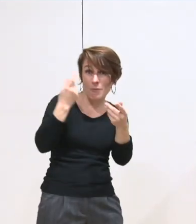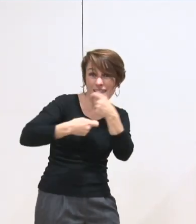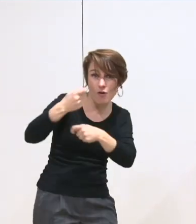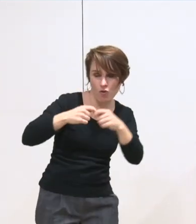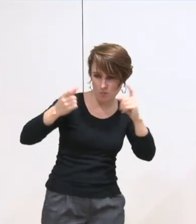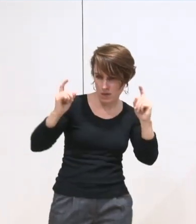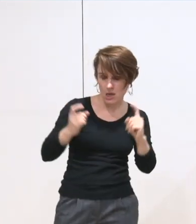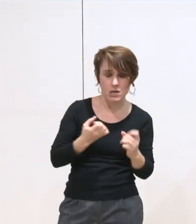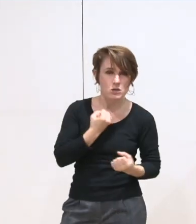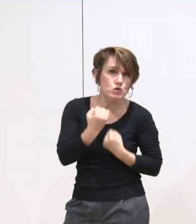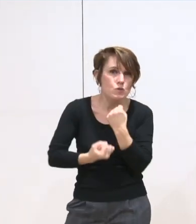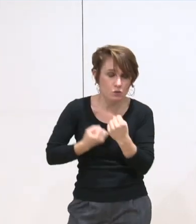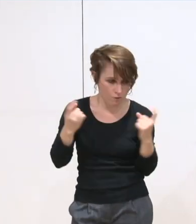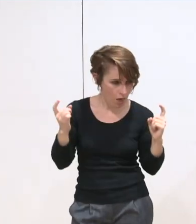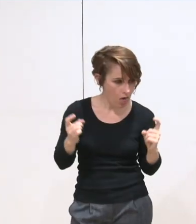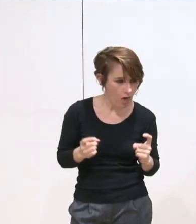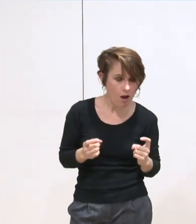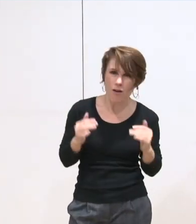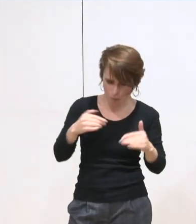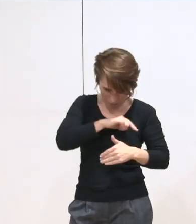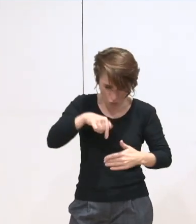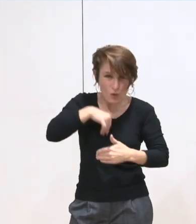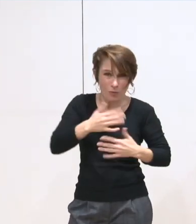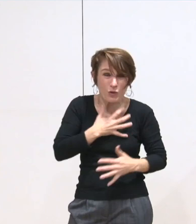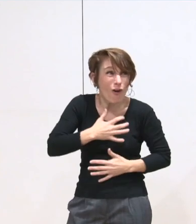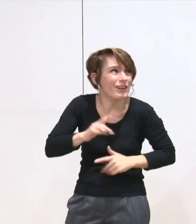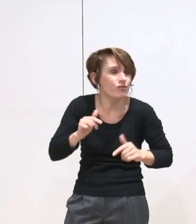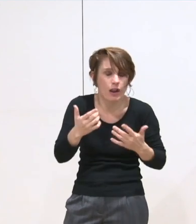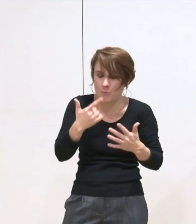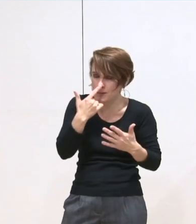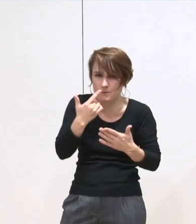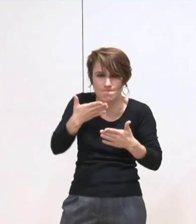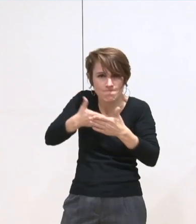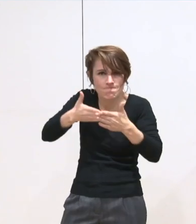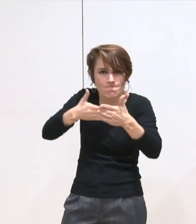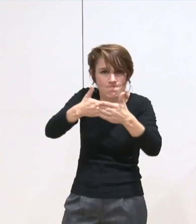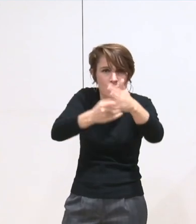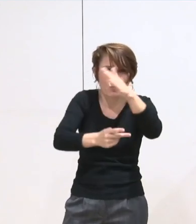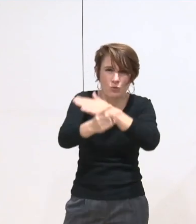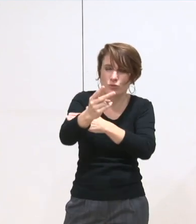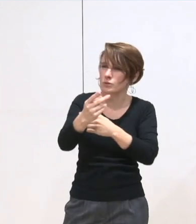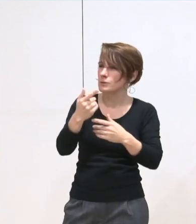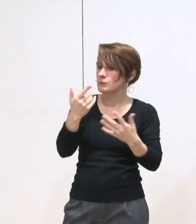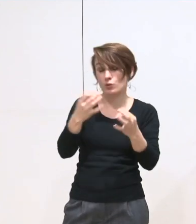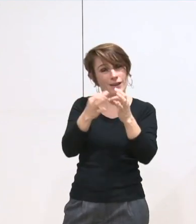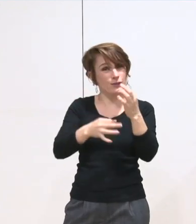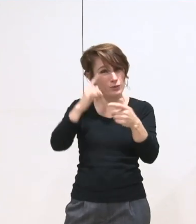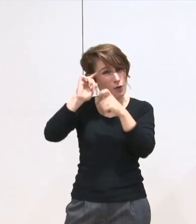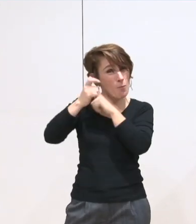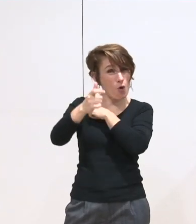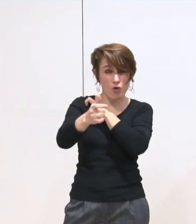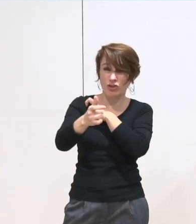immenses. Et nous sentons bien que la logique qu'on nous vend depuis 30 ans a quelque chose de faux, quelque chose qui ne nous offre